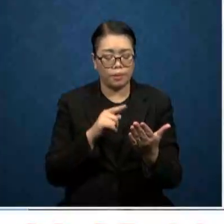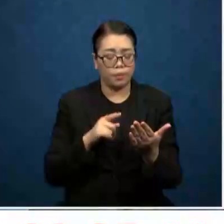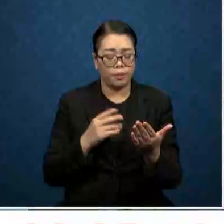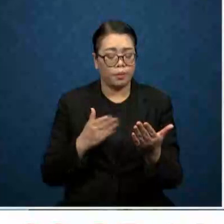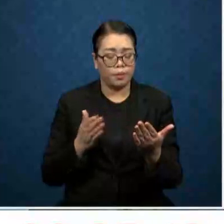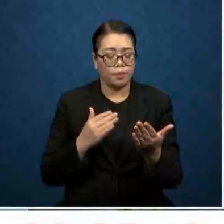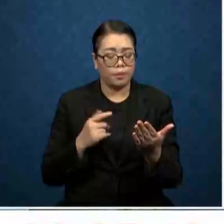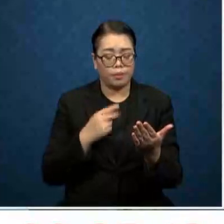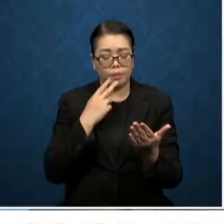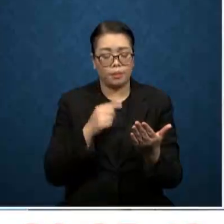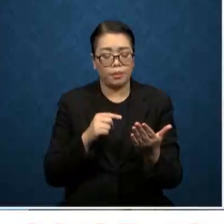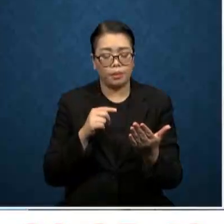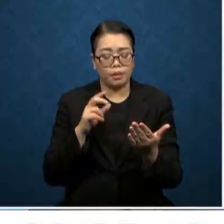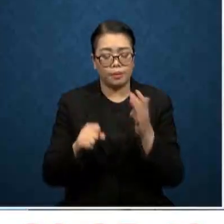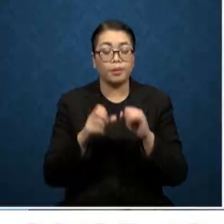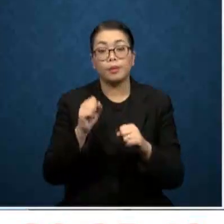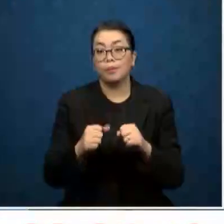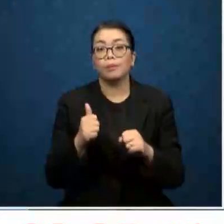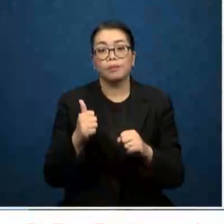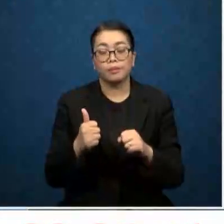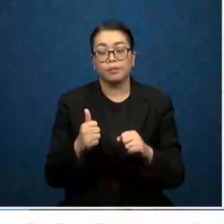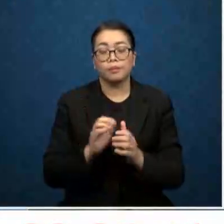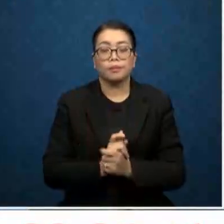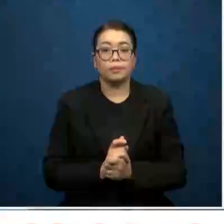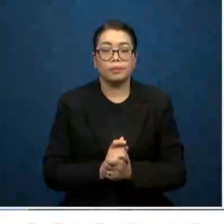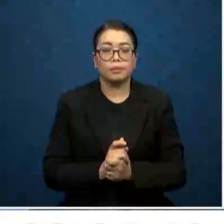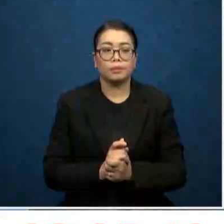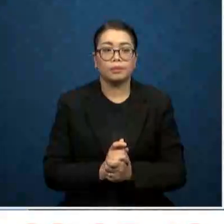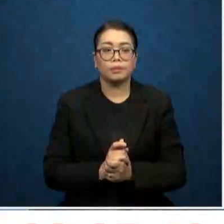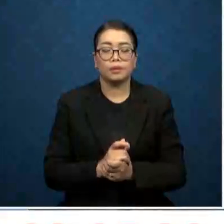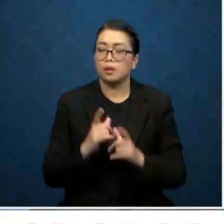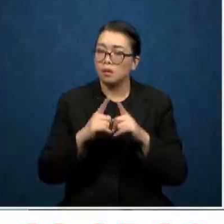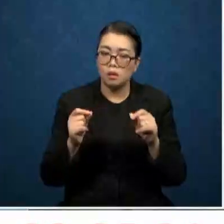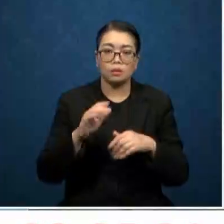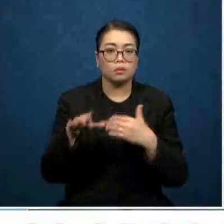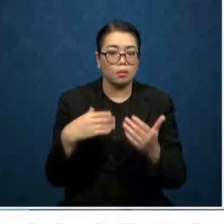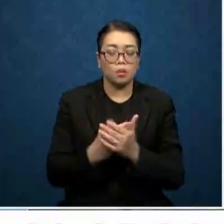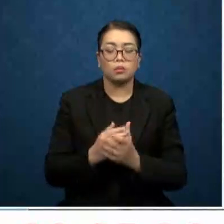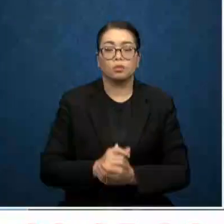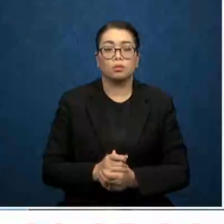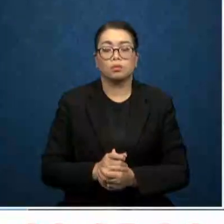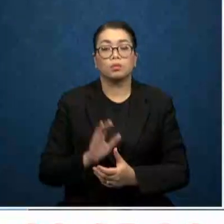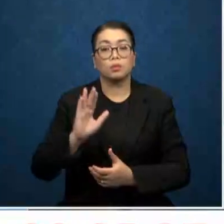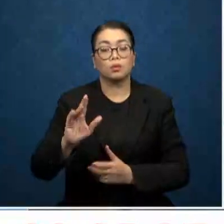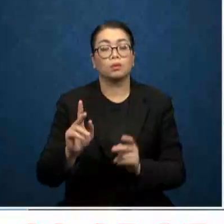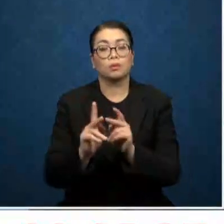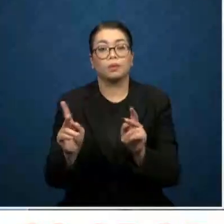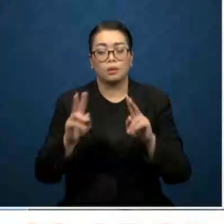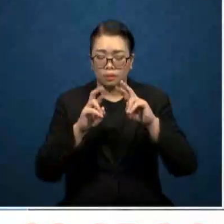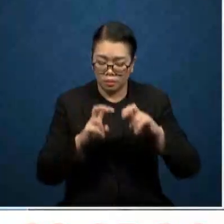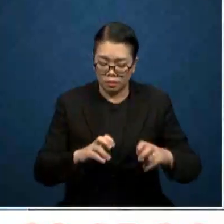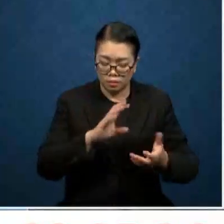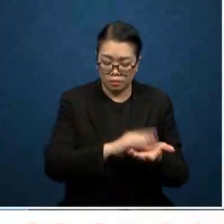บ้างแต่ก็จับประเด็นได้ว่าเกือบทุกเรื่องที่ทางกรรมาธิการไปศึกษา